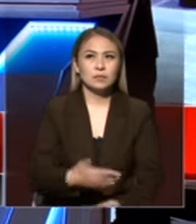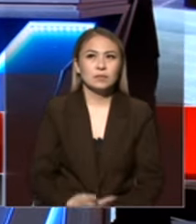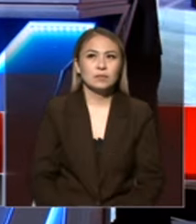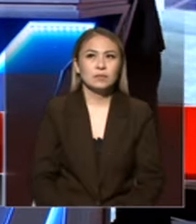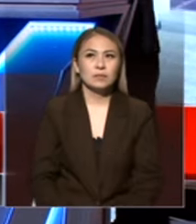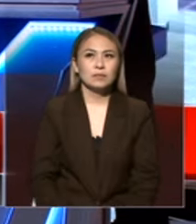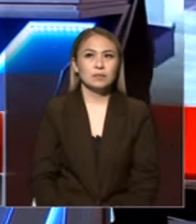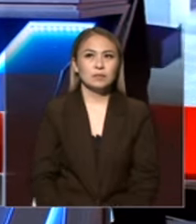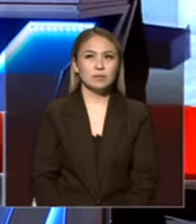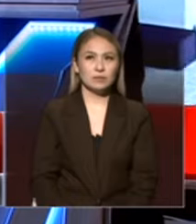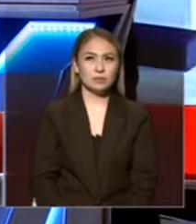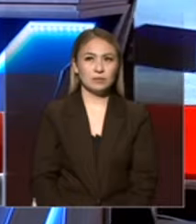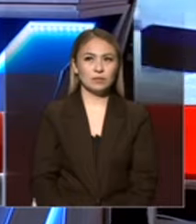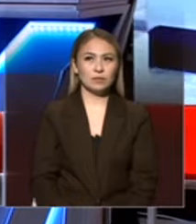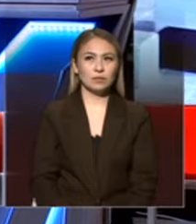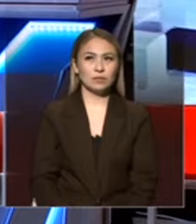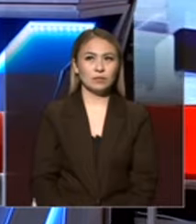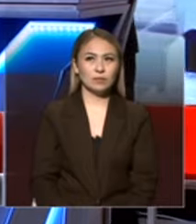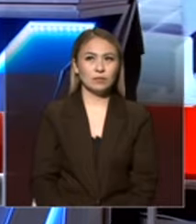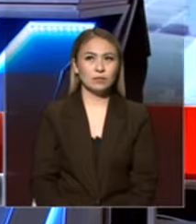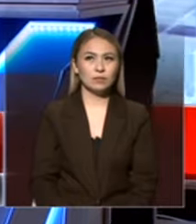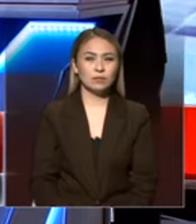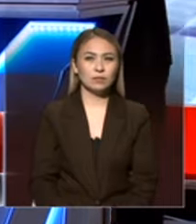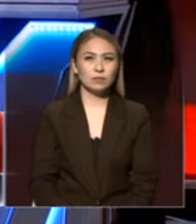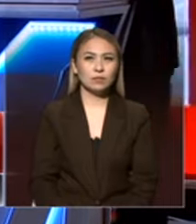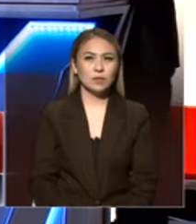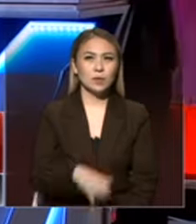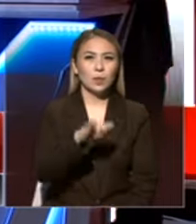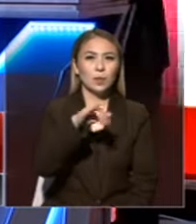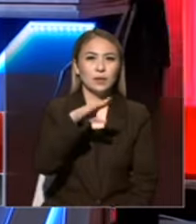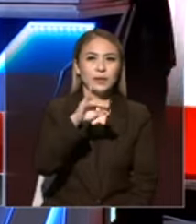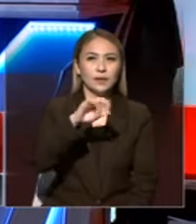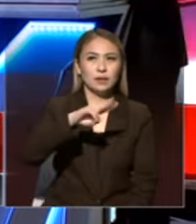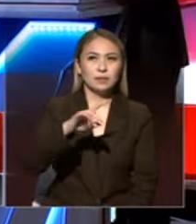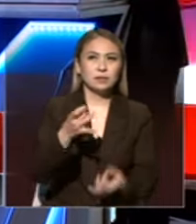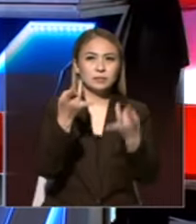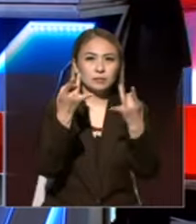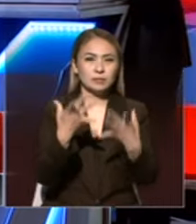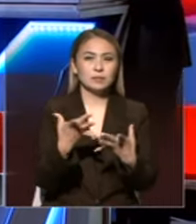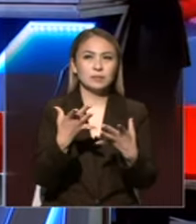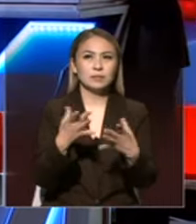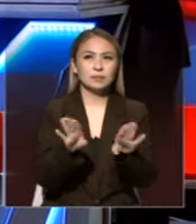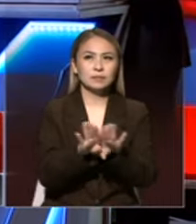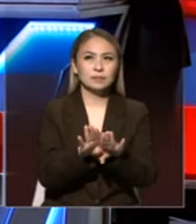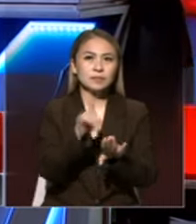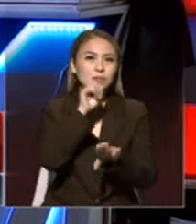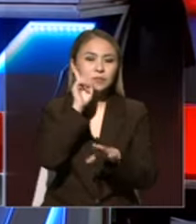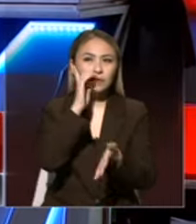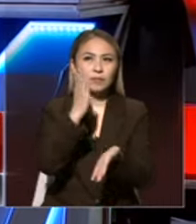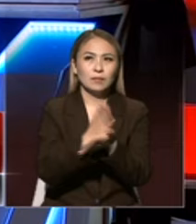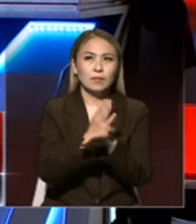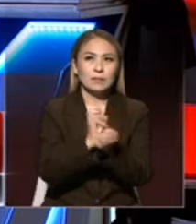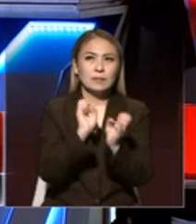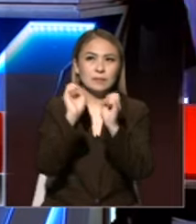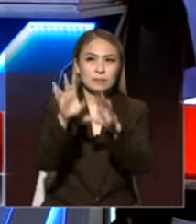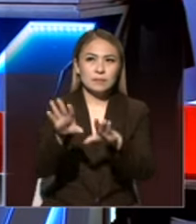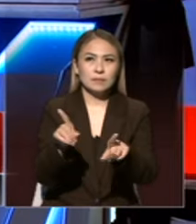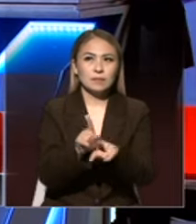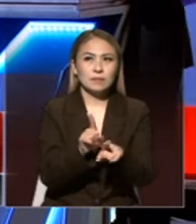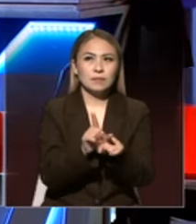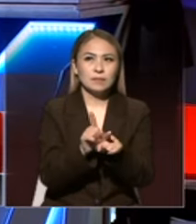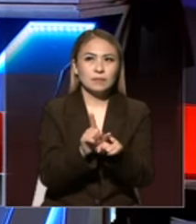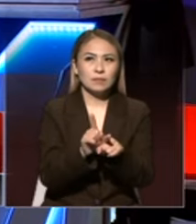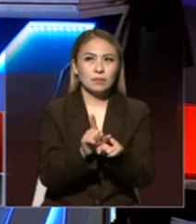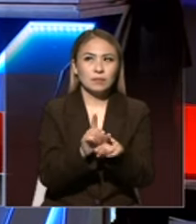отырмын ғой. Оны да алатын адам бар, утильсіз. Жаңағыдай қарапайым өзім сияқты жаңа жастар бар ғой мысалы. Жаңағыдай сіз айтпақшы,